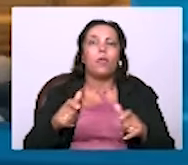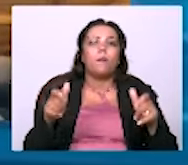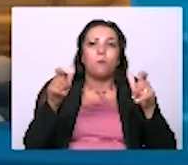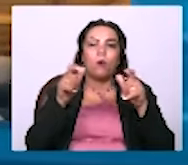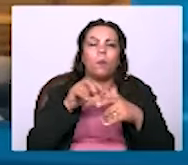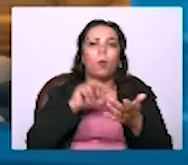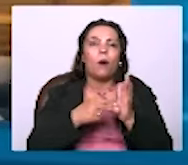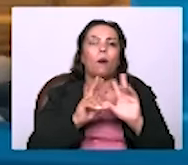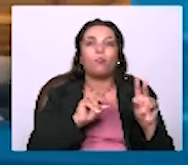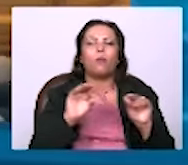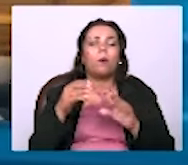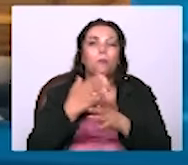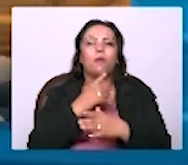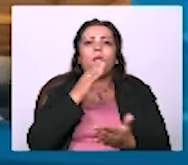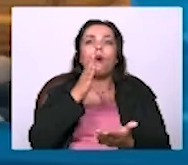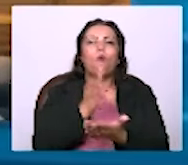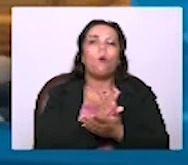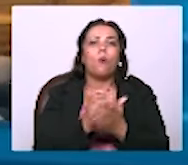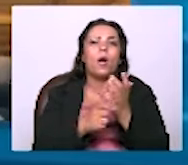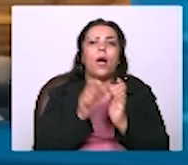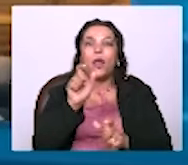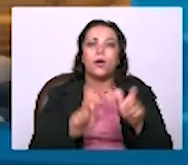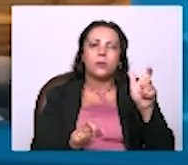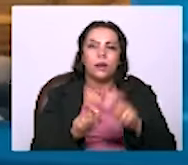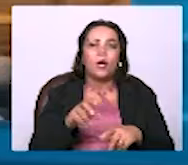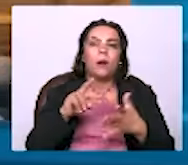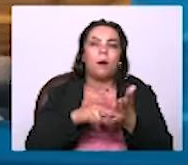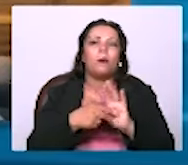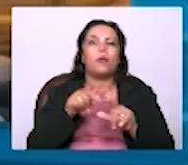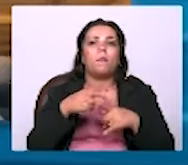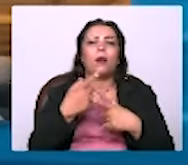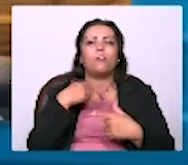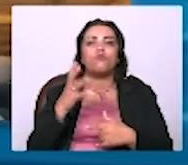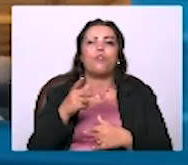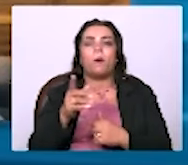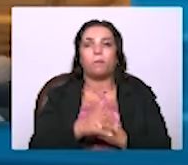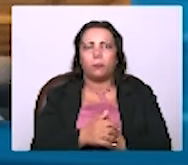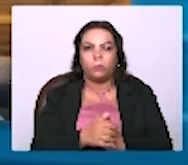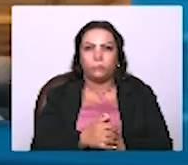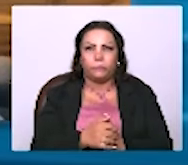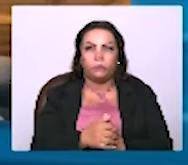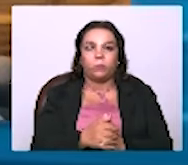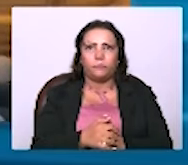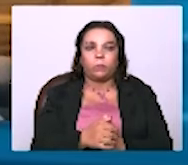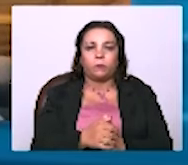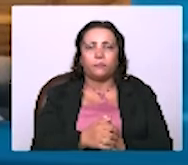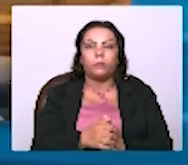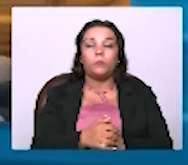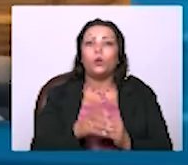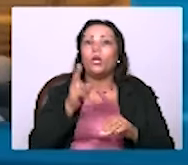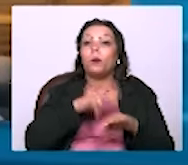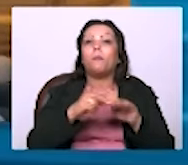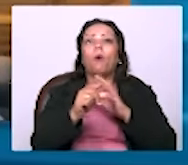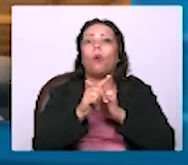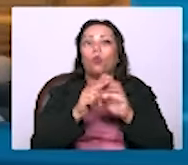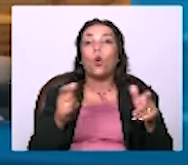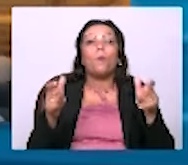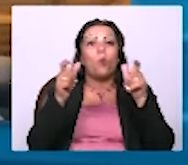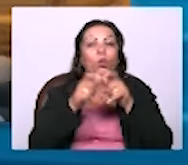والتي تعتبر من حقوق الانسان بالنسبه لهؤلاء الشباب ا مساله